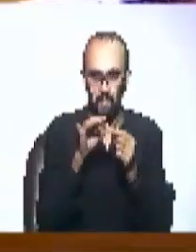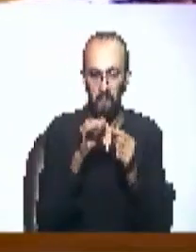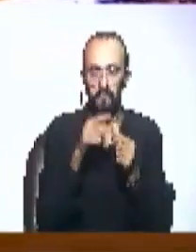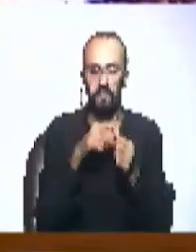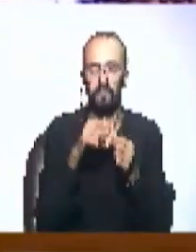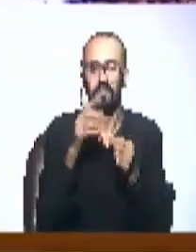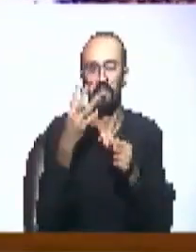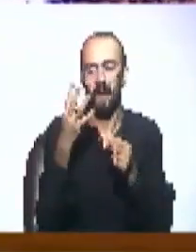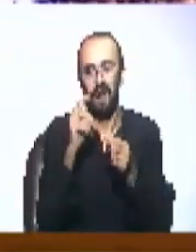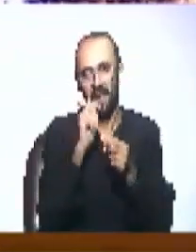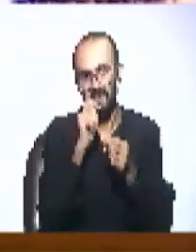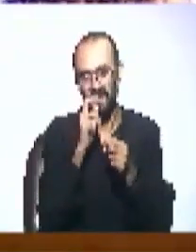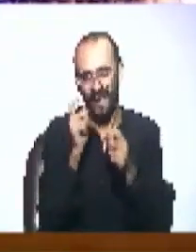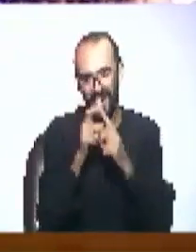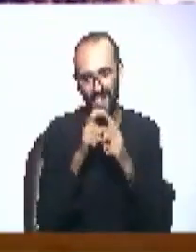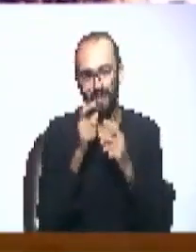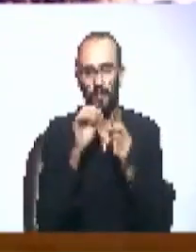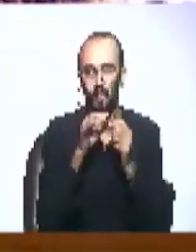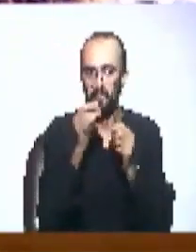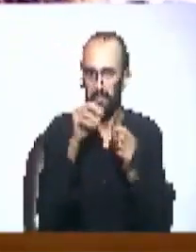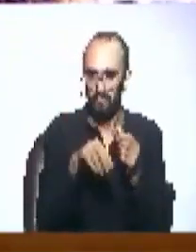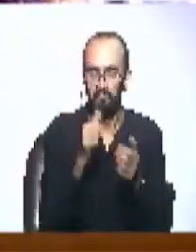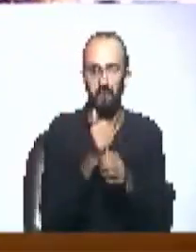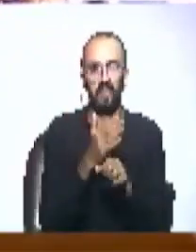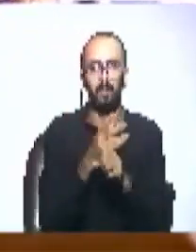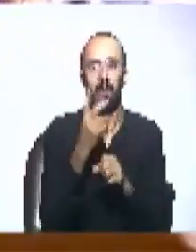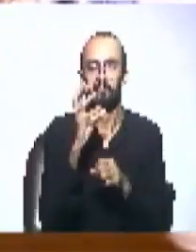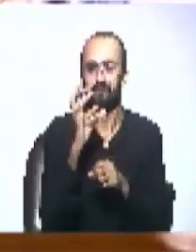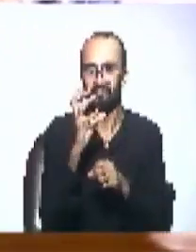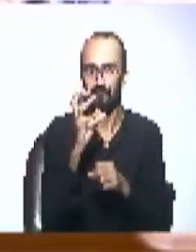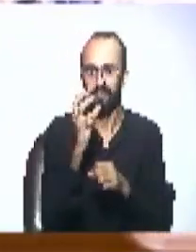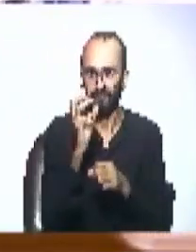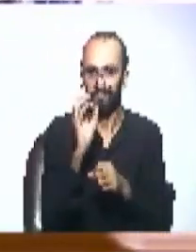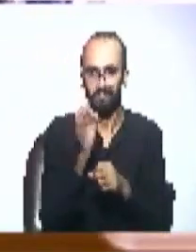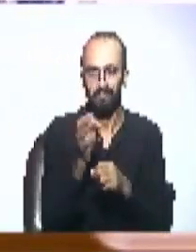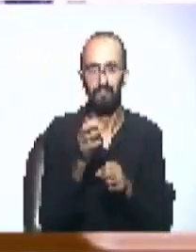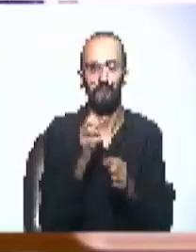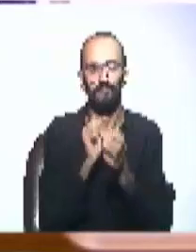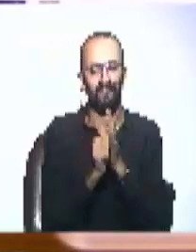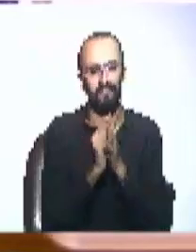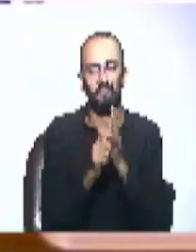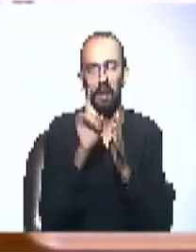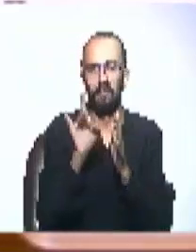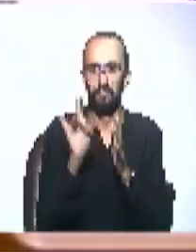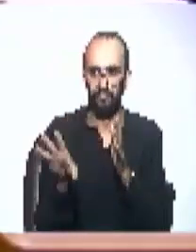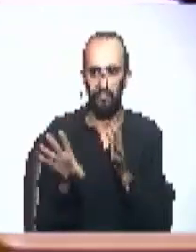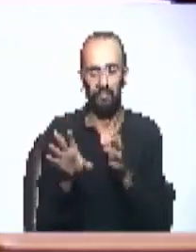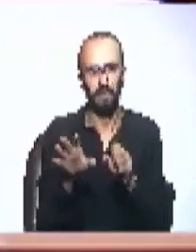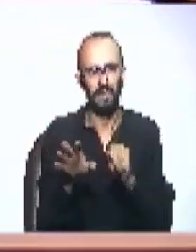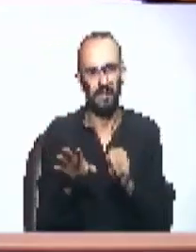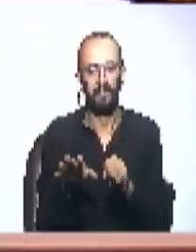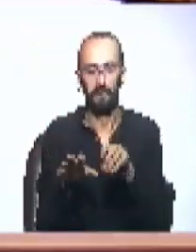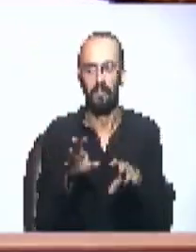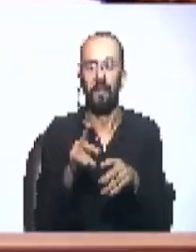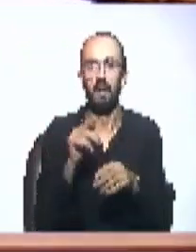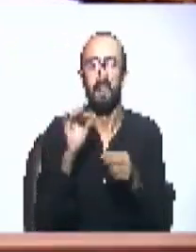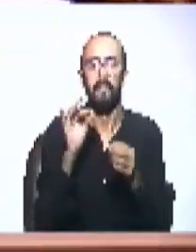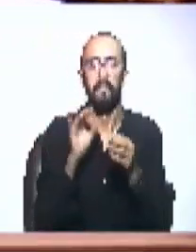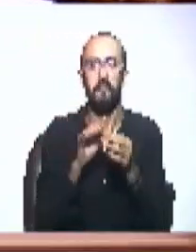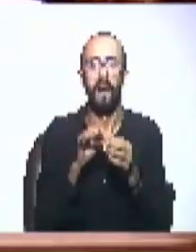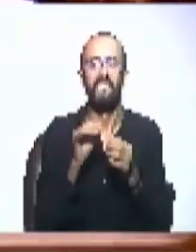4 قطع، حطينا 4 فصوص توم، حطينا بصلاية بحجم اليوستفندية كده بشرناها وخدنا ميتها وحطينا ملح وفلفل